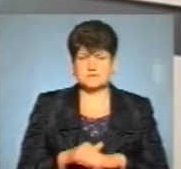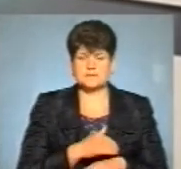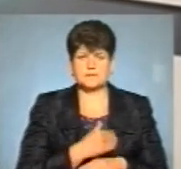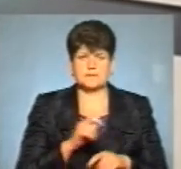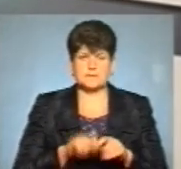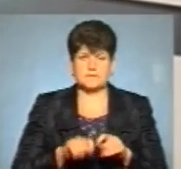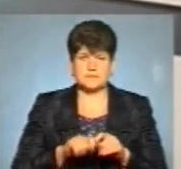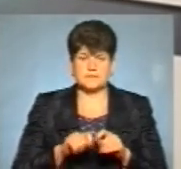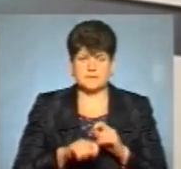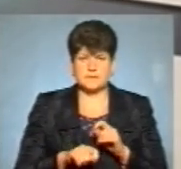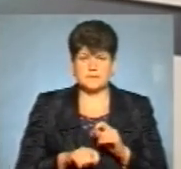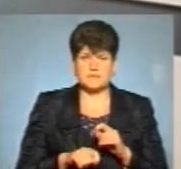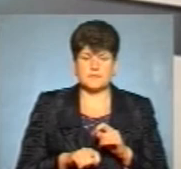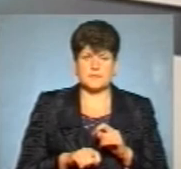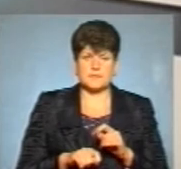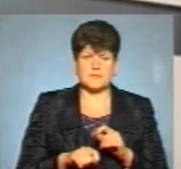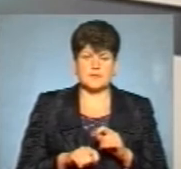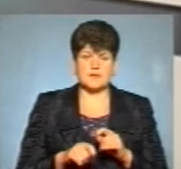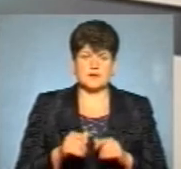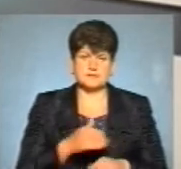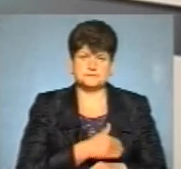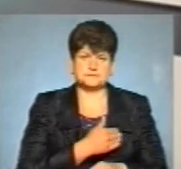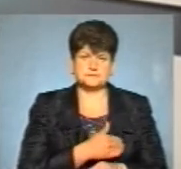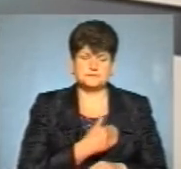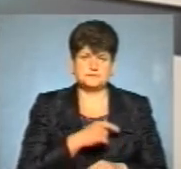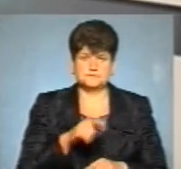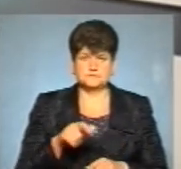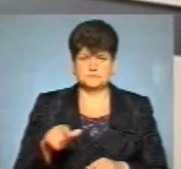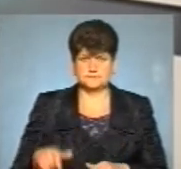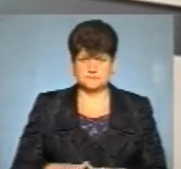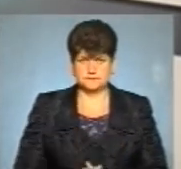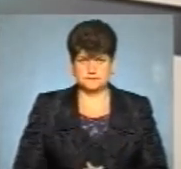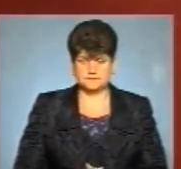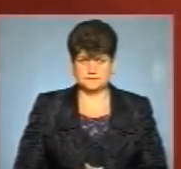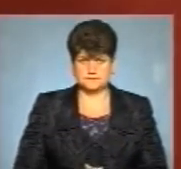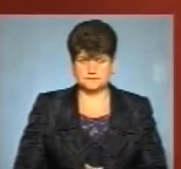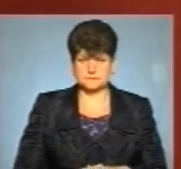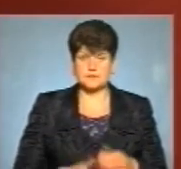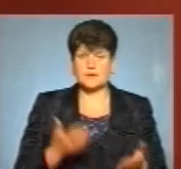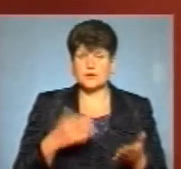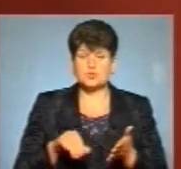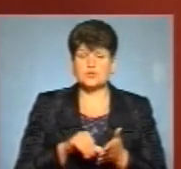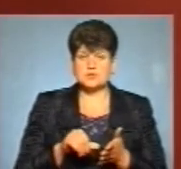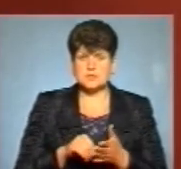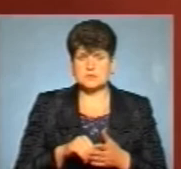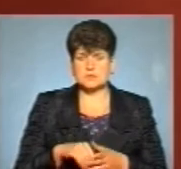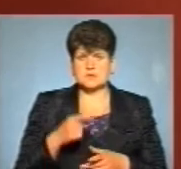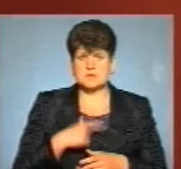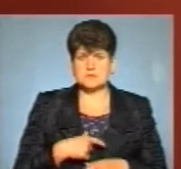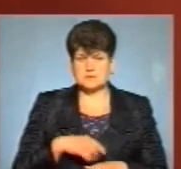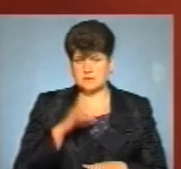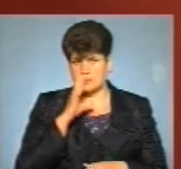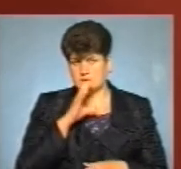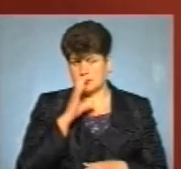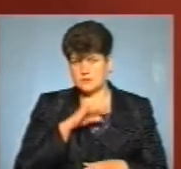мірятимуть безконтактними термометрами у учасників ЗНО температуру. Якщо учасник буде себе погано почувати,